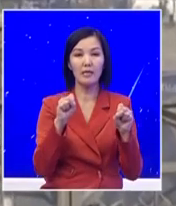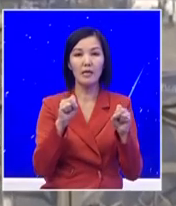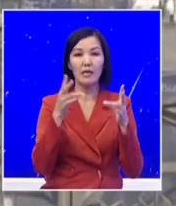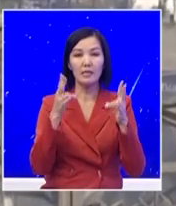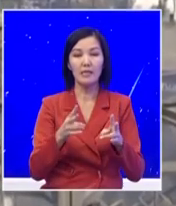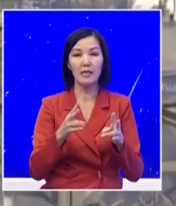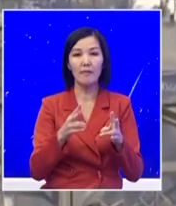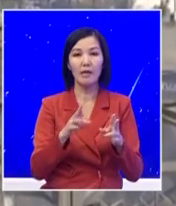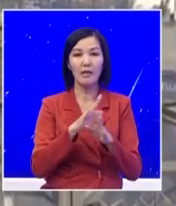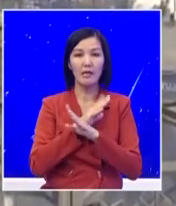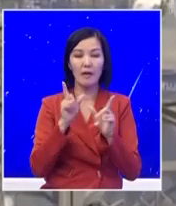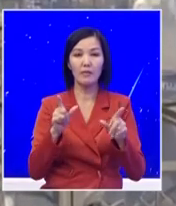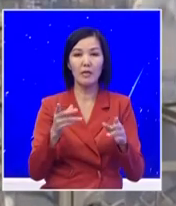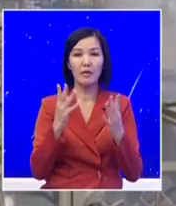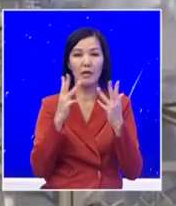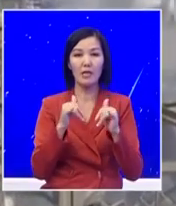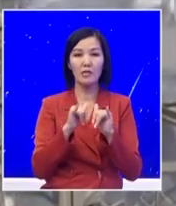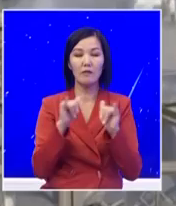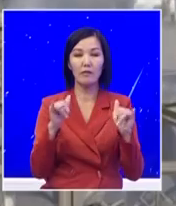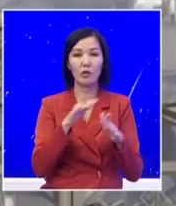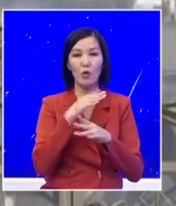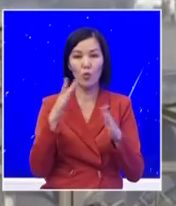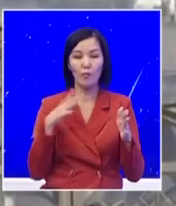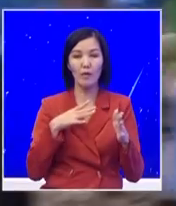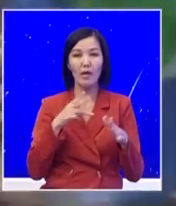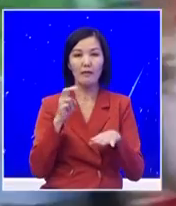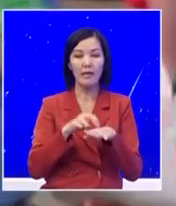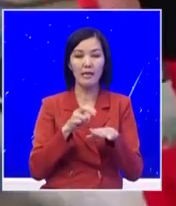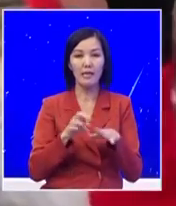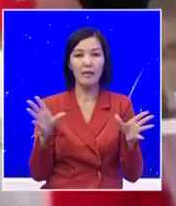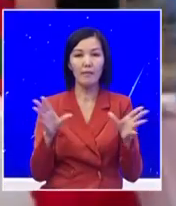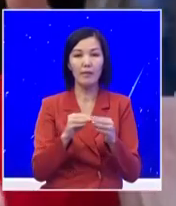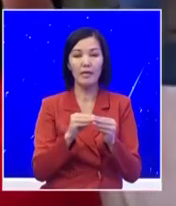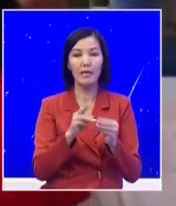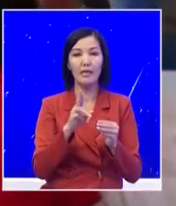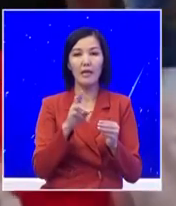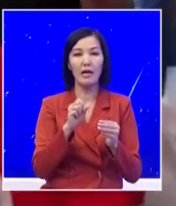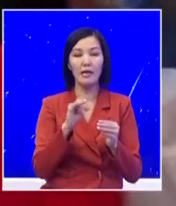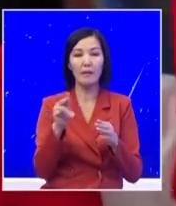Қаза болғандар қатары да көбейіп жатыр. Иран әскери дәрігерлерін, ал Біріккен Араб Әмірлігі